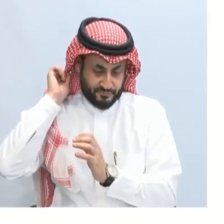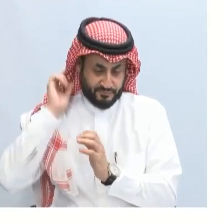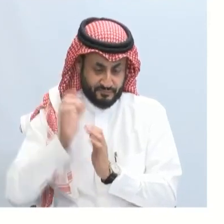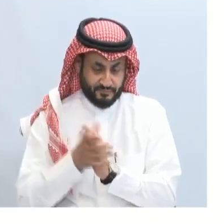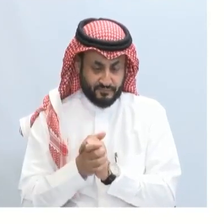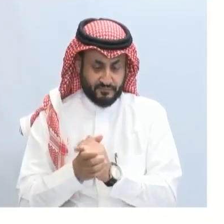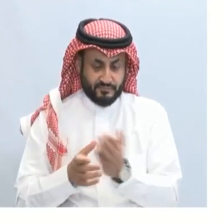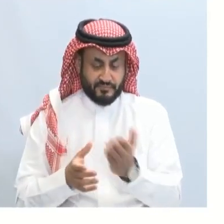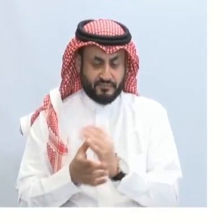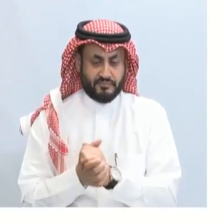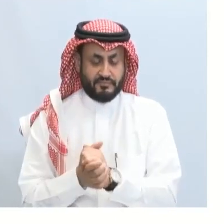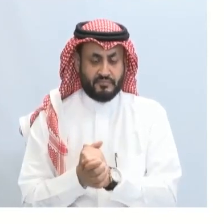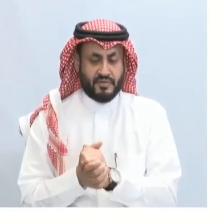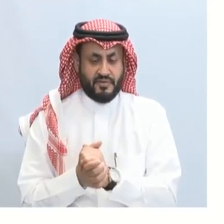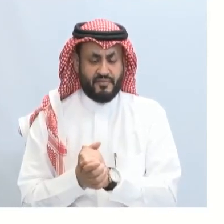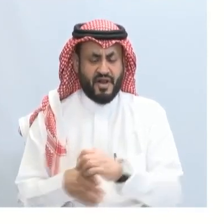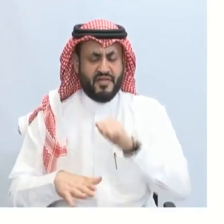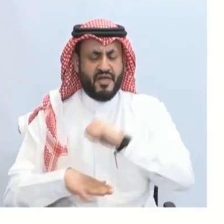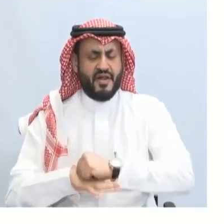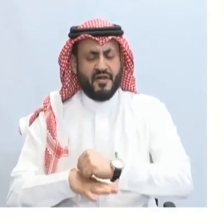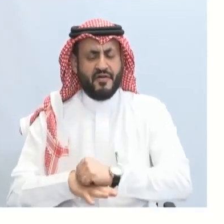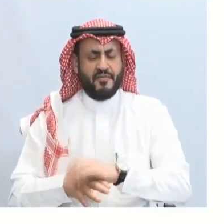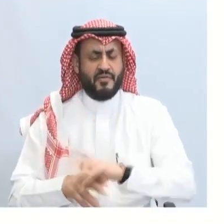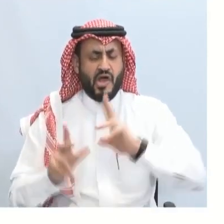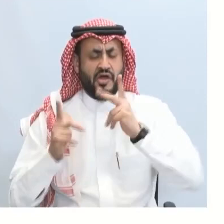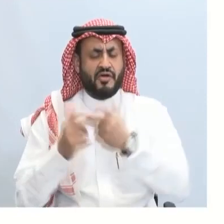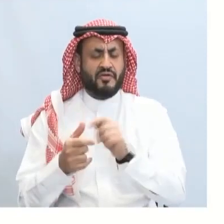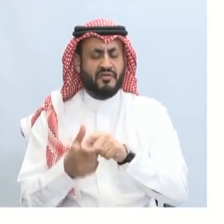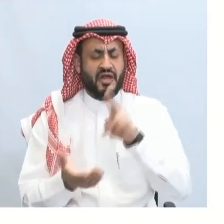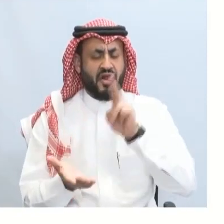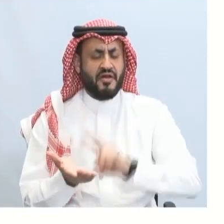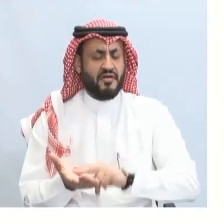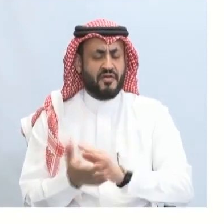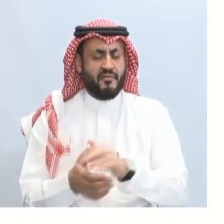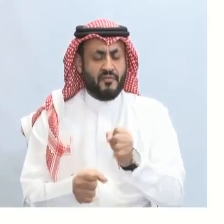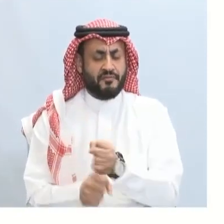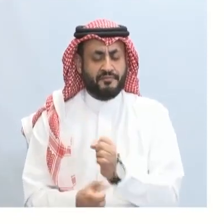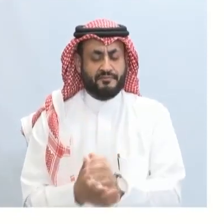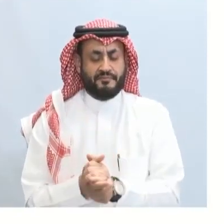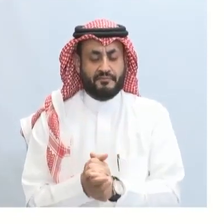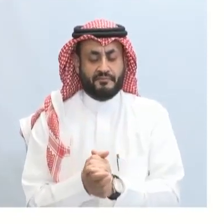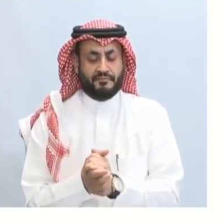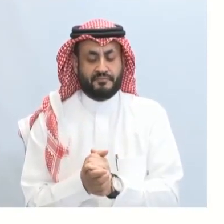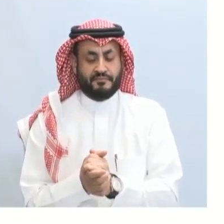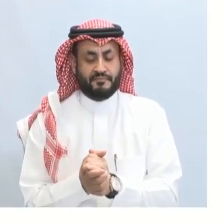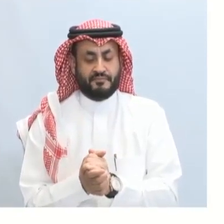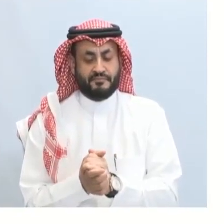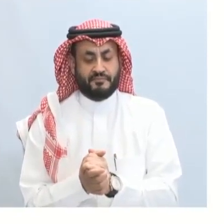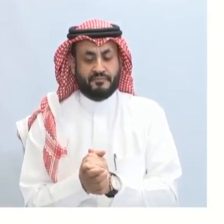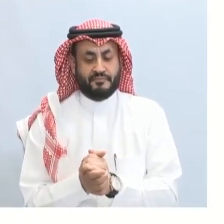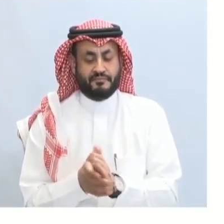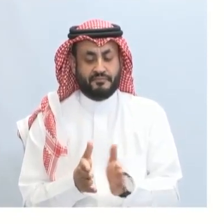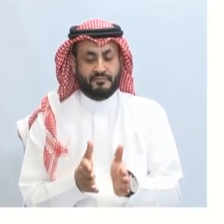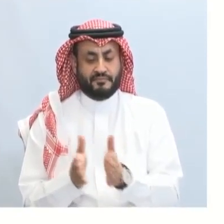الله فيكم ان اتحمل تبعات ما اتخذته من اجراءات في العمل